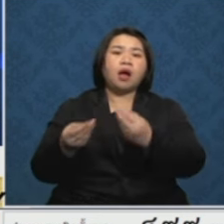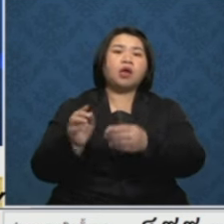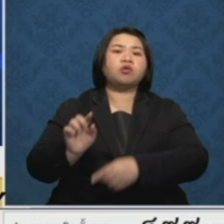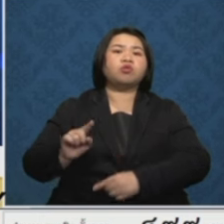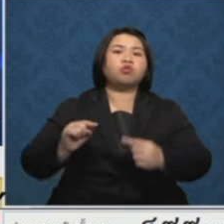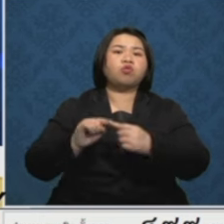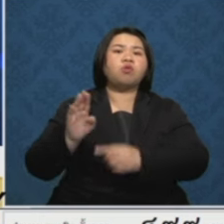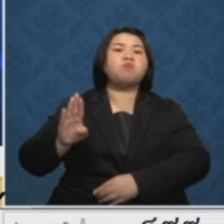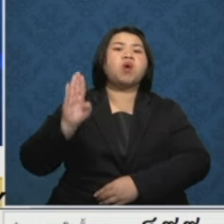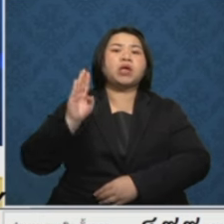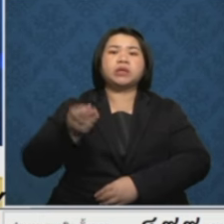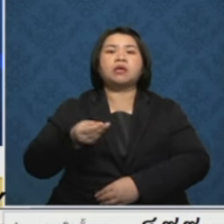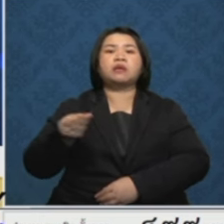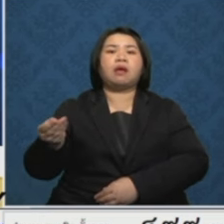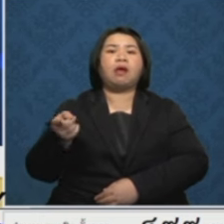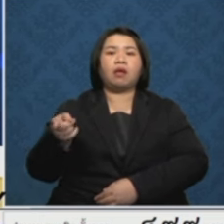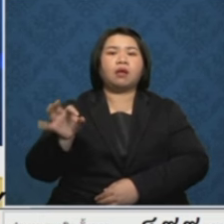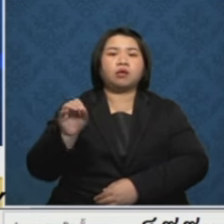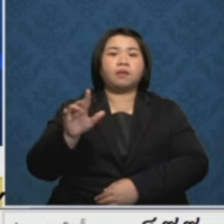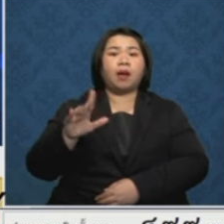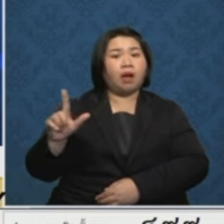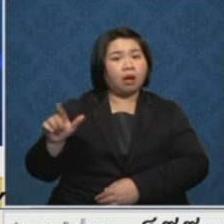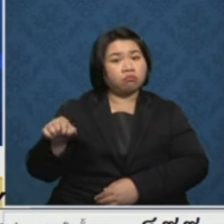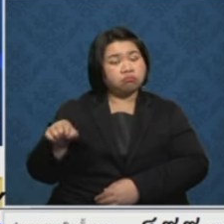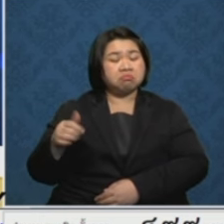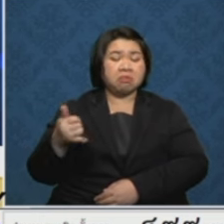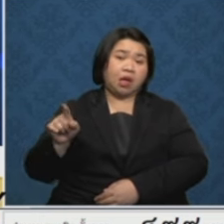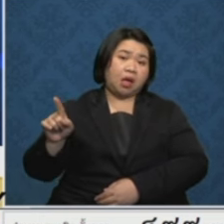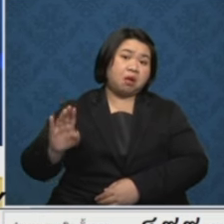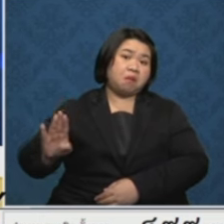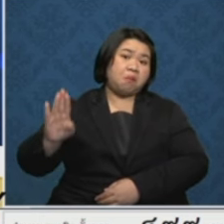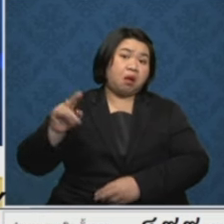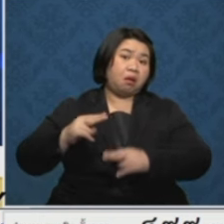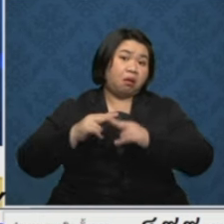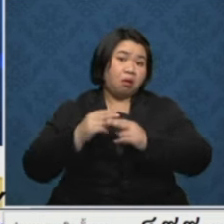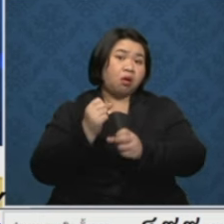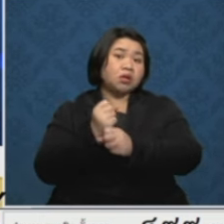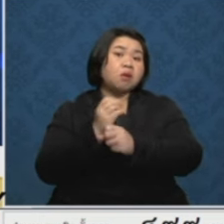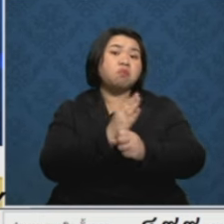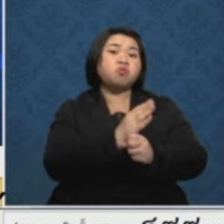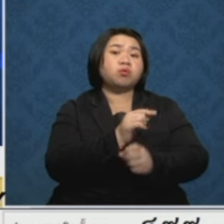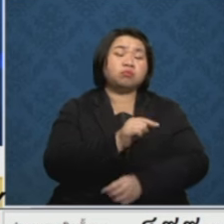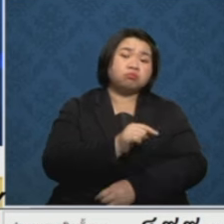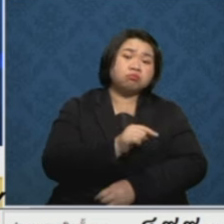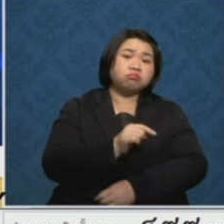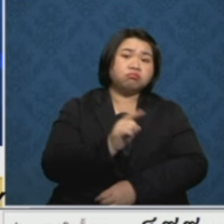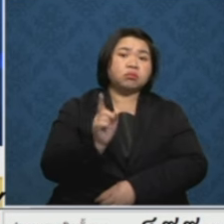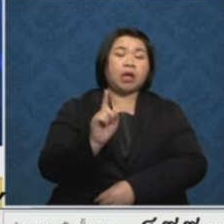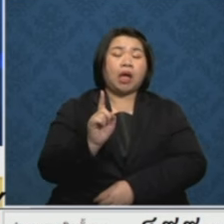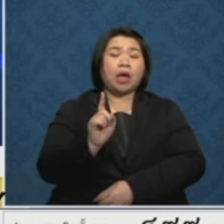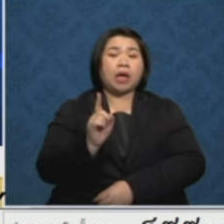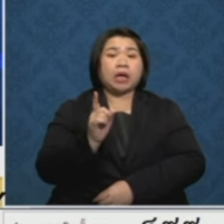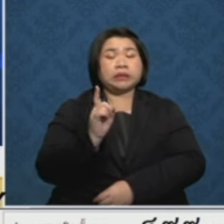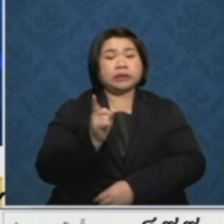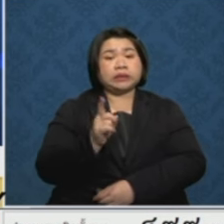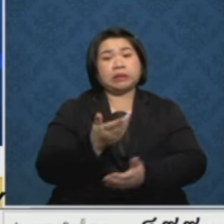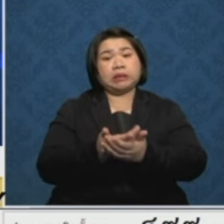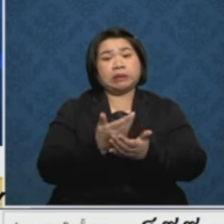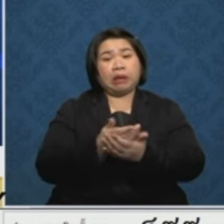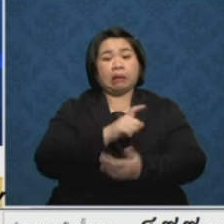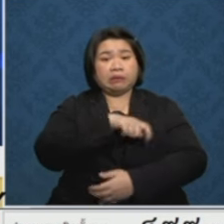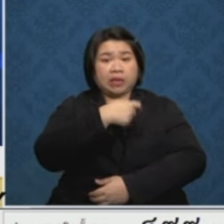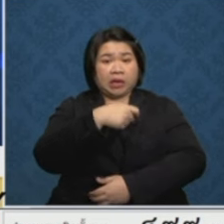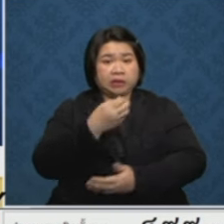ได้เป็นเจ้าของหรือว่าบริษัทเอกชนนั้นก็ถือว่าเป็นการทำการกุศลก็ได้เพราะว่าต้นทุนที่แท้จริงก็อาจจะมากกว่